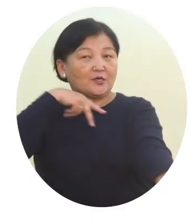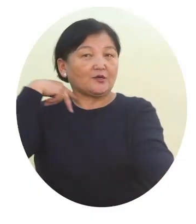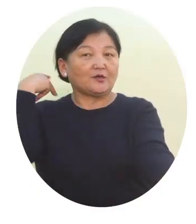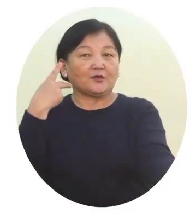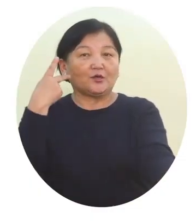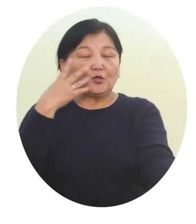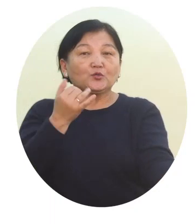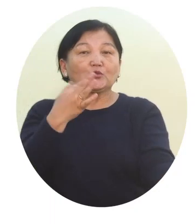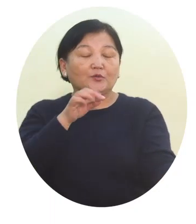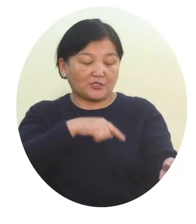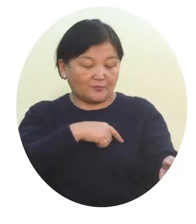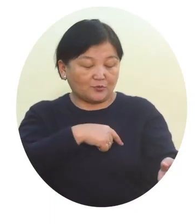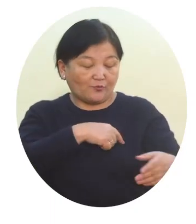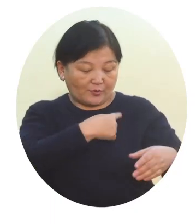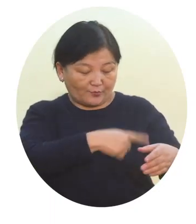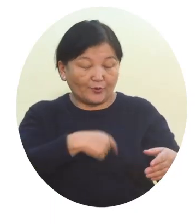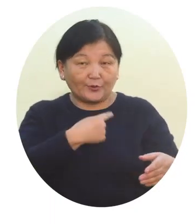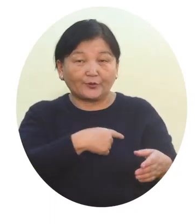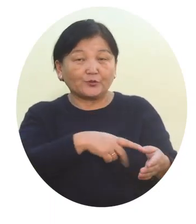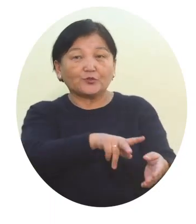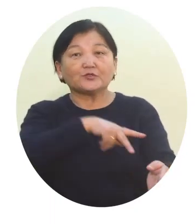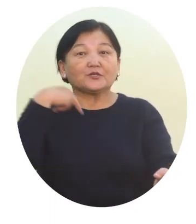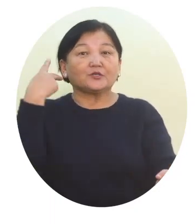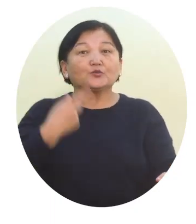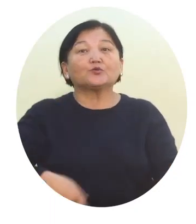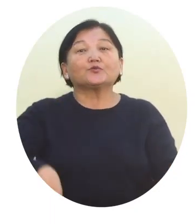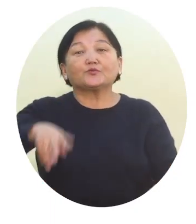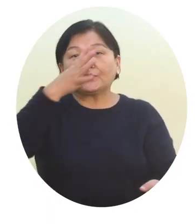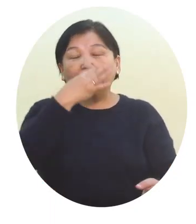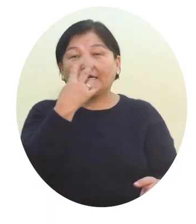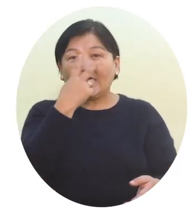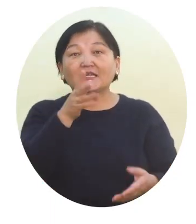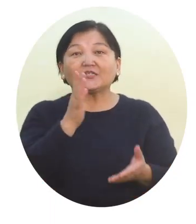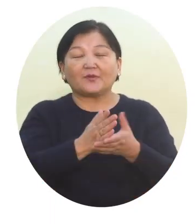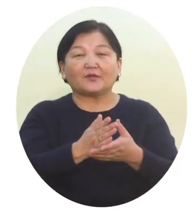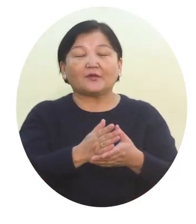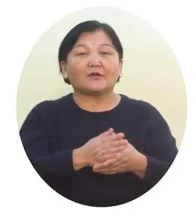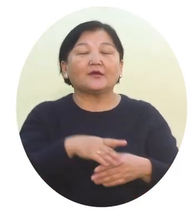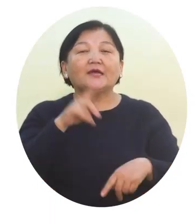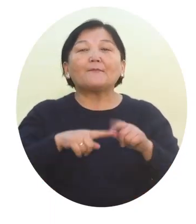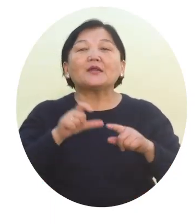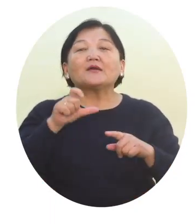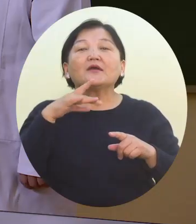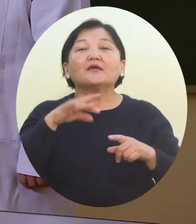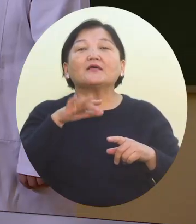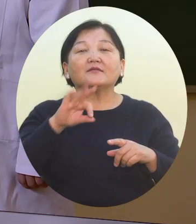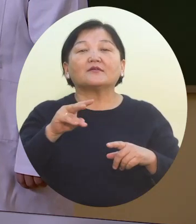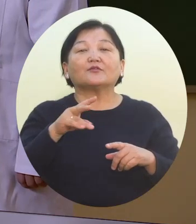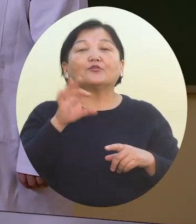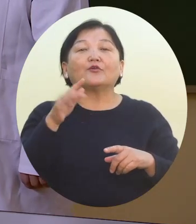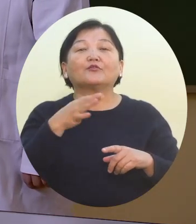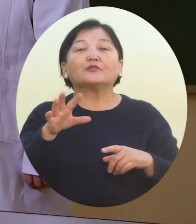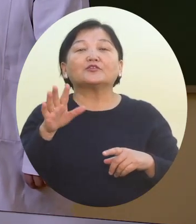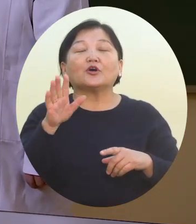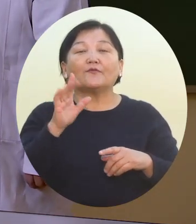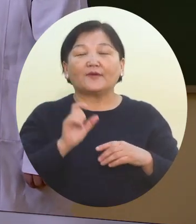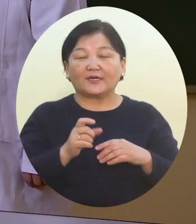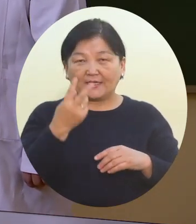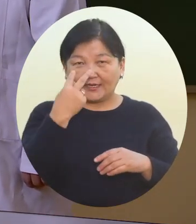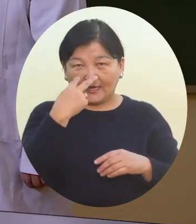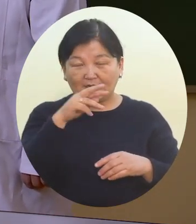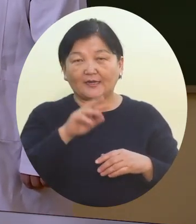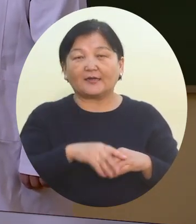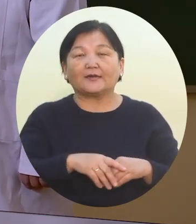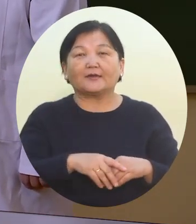зүрхийг бид нар харж байгаа тийм ээ. За тэгэхээр энэ маань ямар эргэтэн тогтолцоонд хамаардаг энэ бүтцүүд маань ямар эргэтэн тогтолцоонд